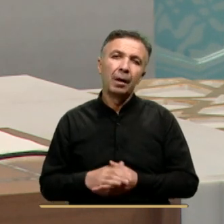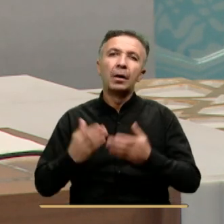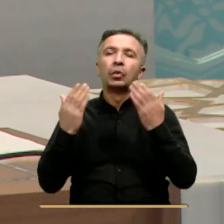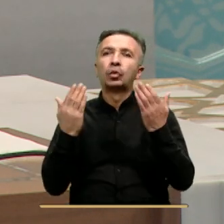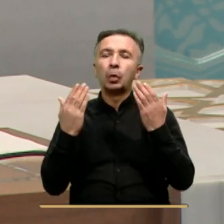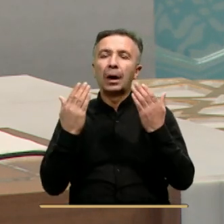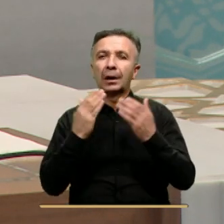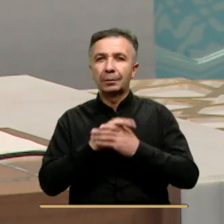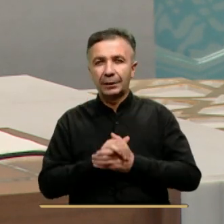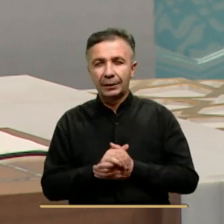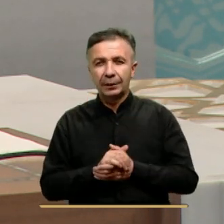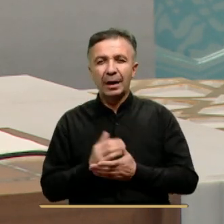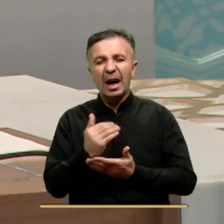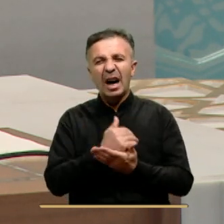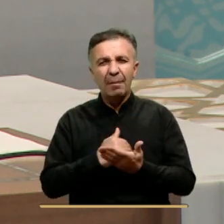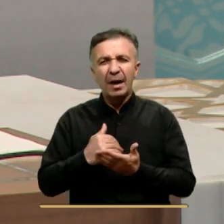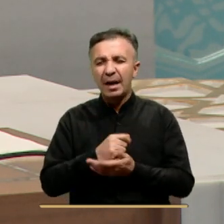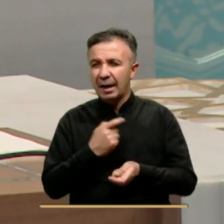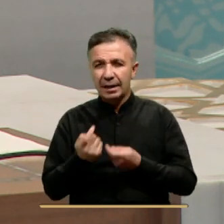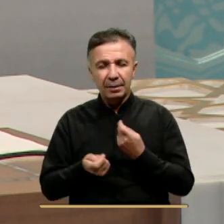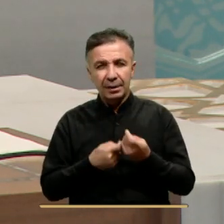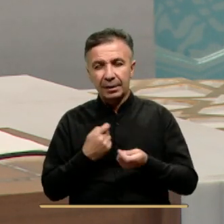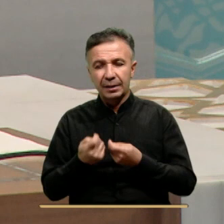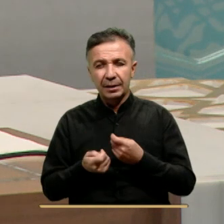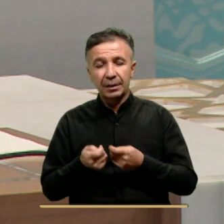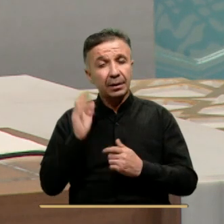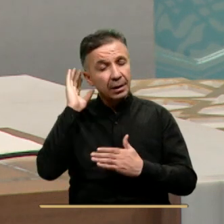Dualarımızın amellerimizin